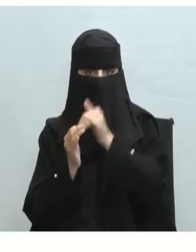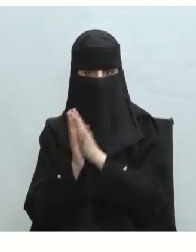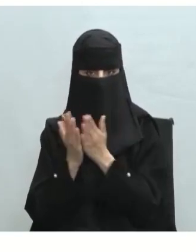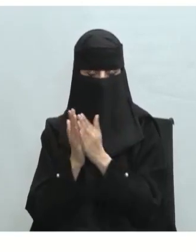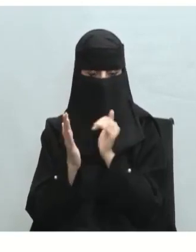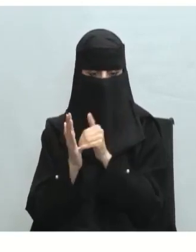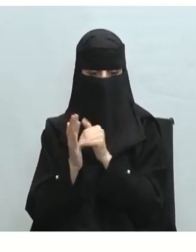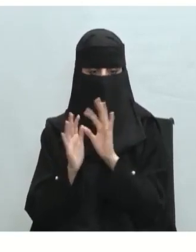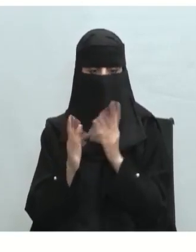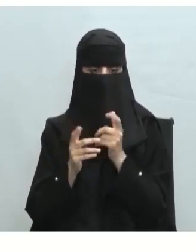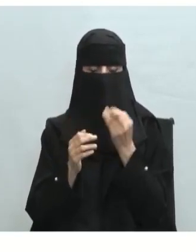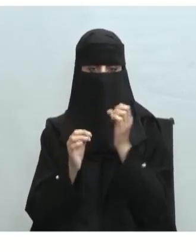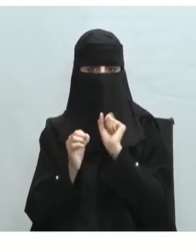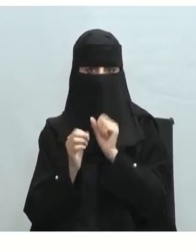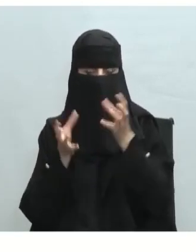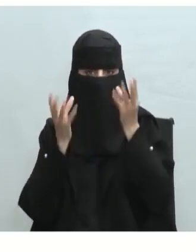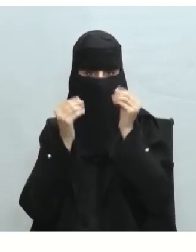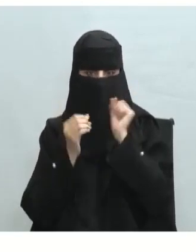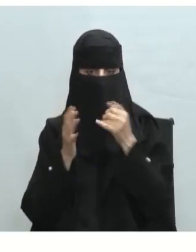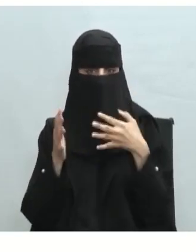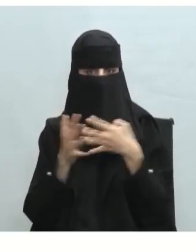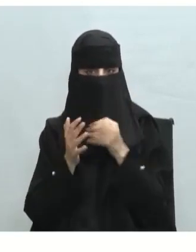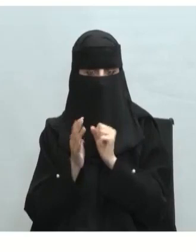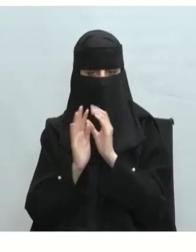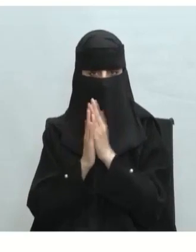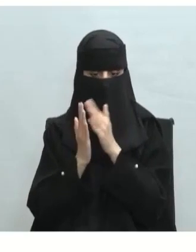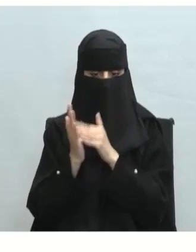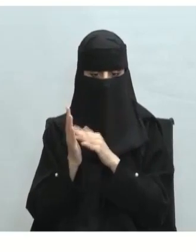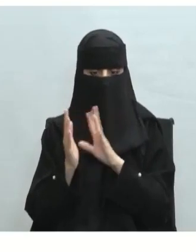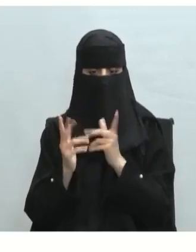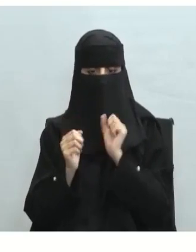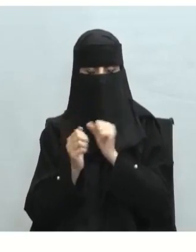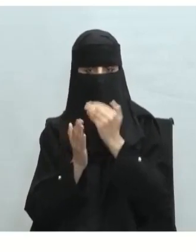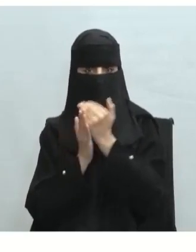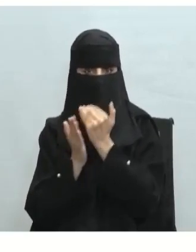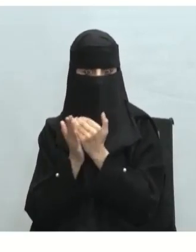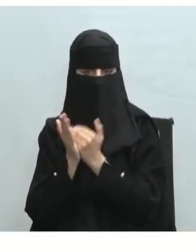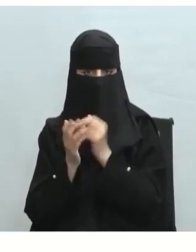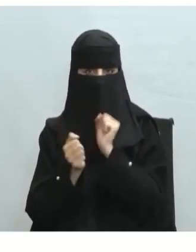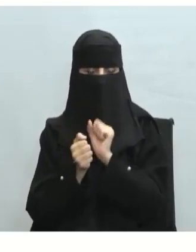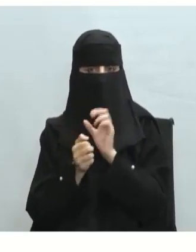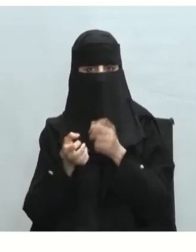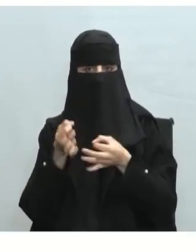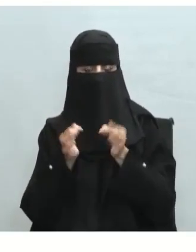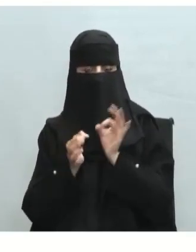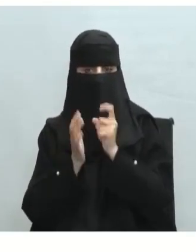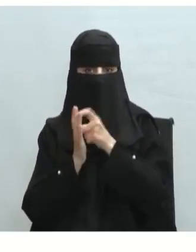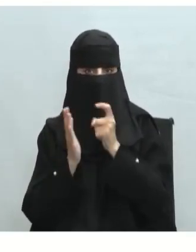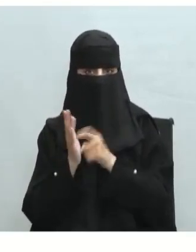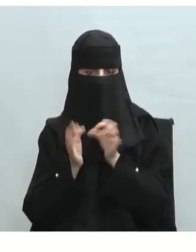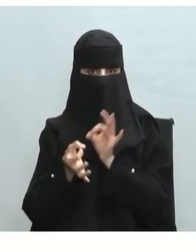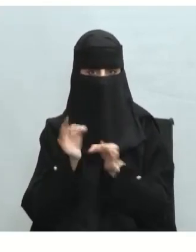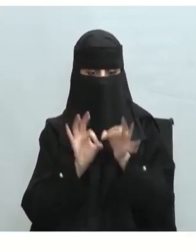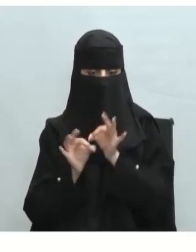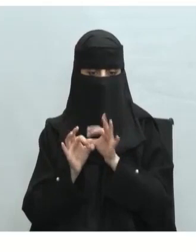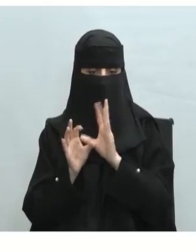اجتماعيه مقاله علميه في مجاله متخصصه تصنف التطبيقات العمليه لاحد القوانين الفيزيائيه نص تاريخي يحلل